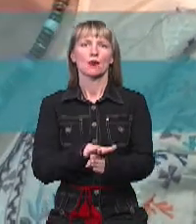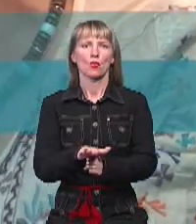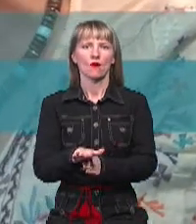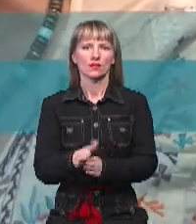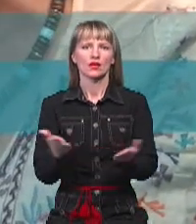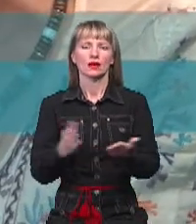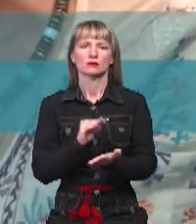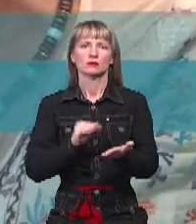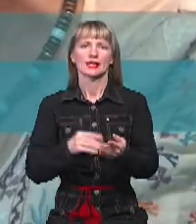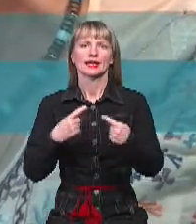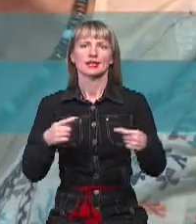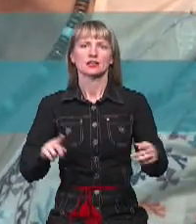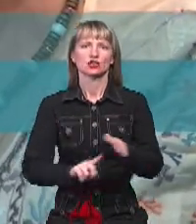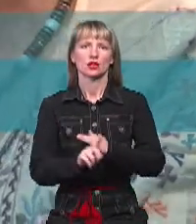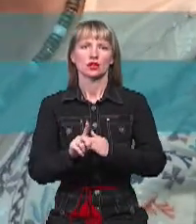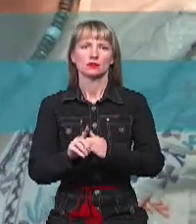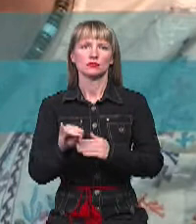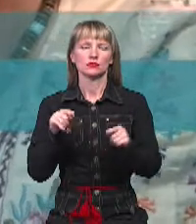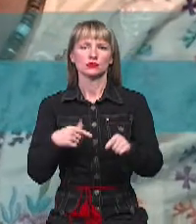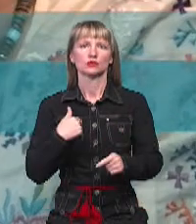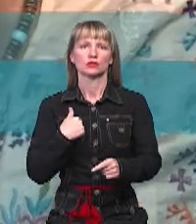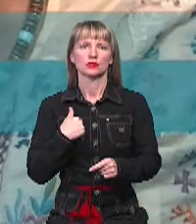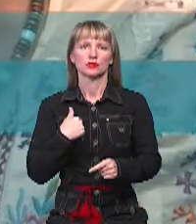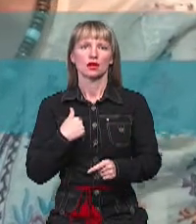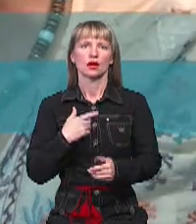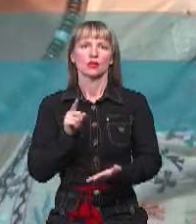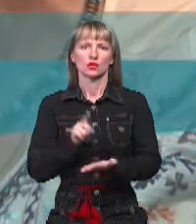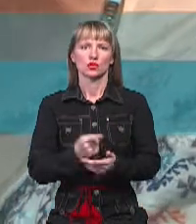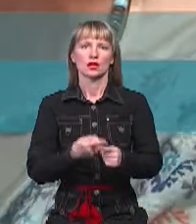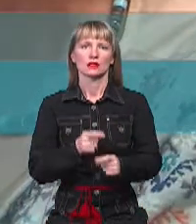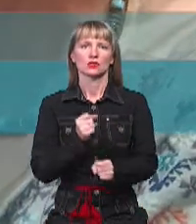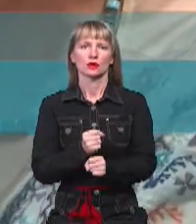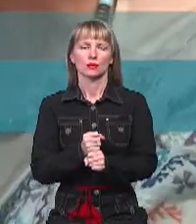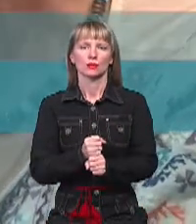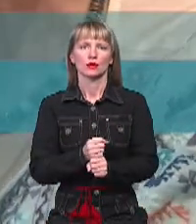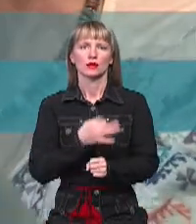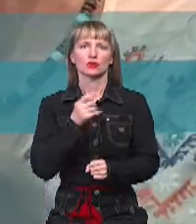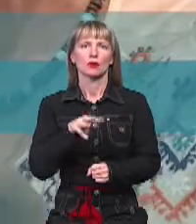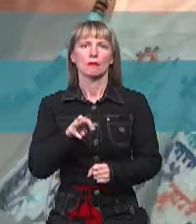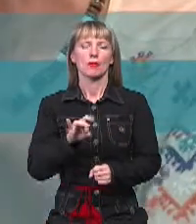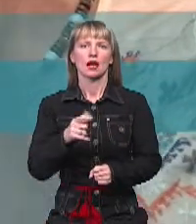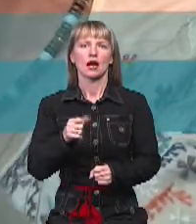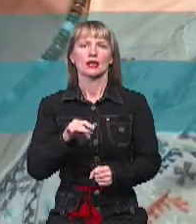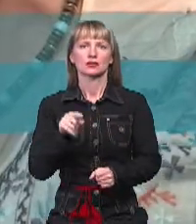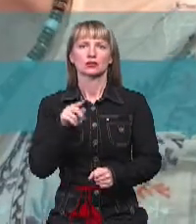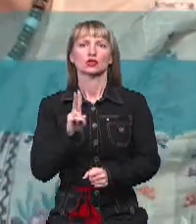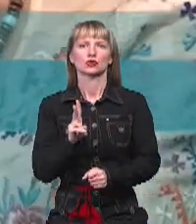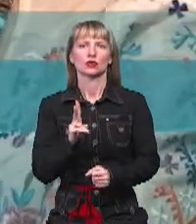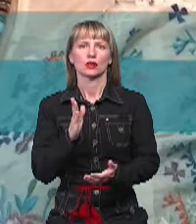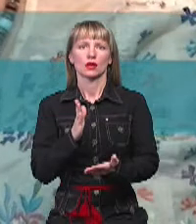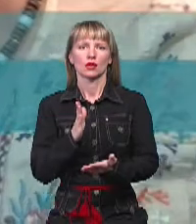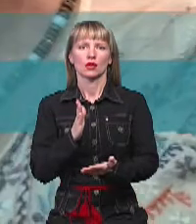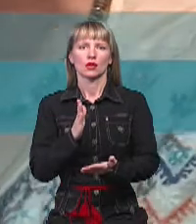яка підтверджена різними джерелами. І тут, ну, я маю, хочу це зробити, сказати, що ось Маргарита, якраз ті, хто володіють англійською,